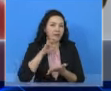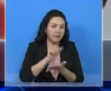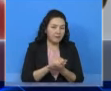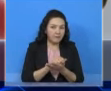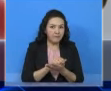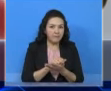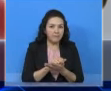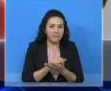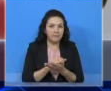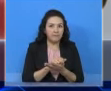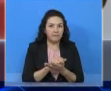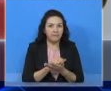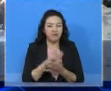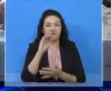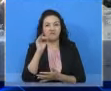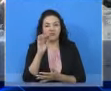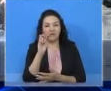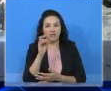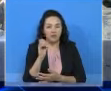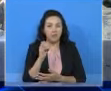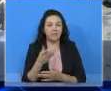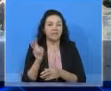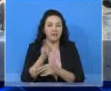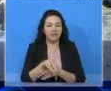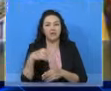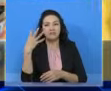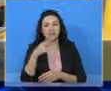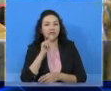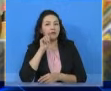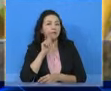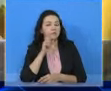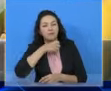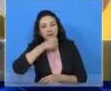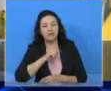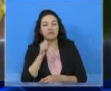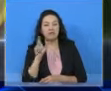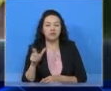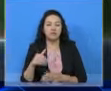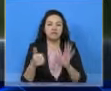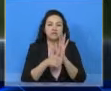заниматься в ФОКе. Всего центр посещает свыше 40 пожилых людей в возрасте от